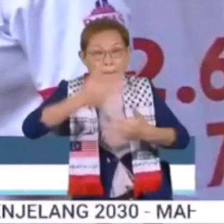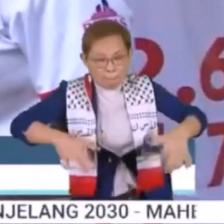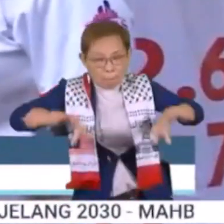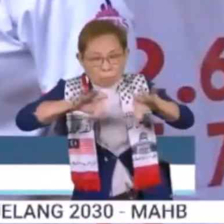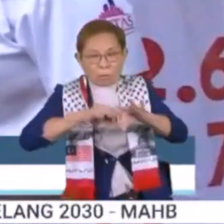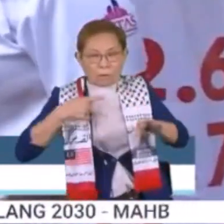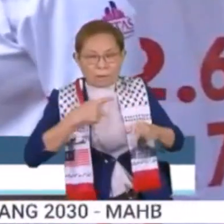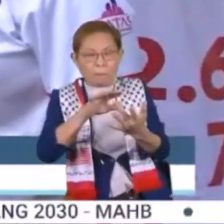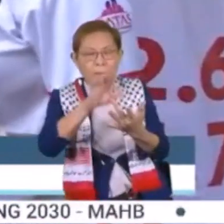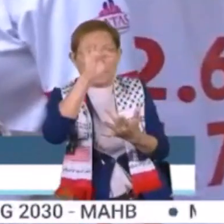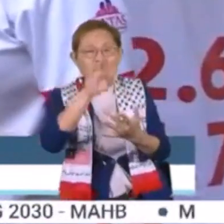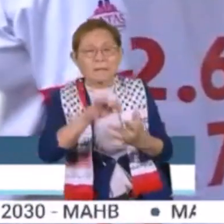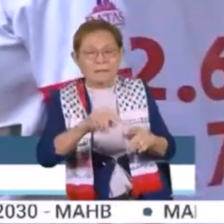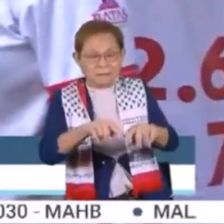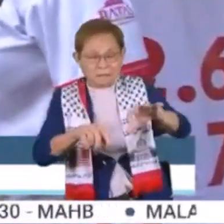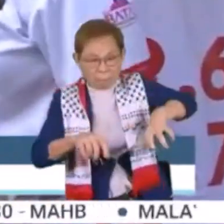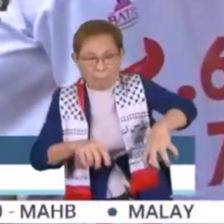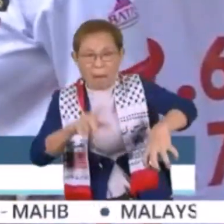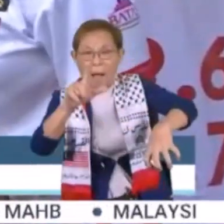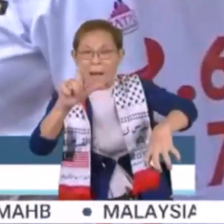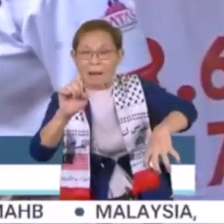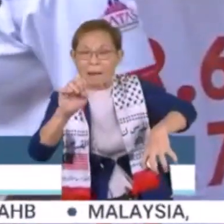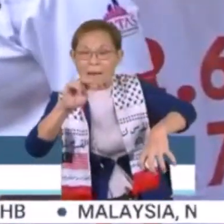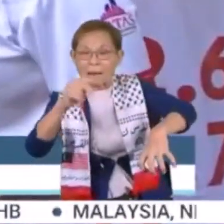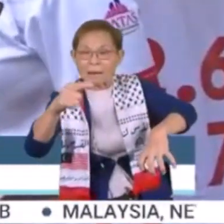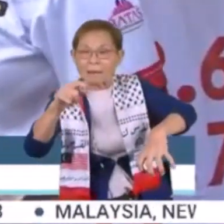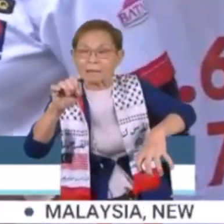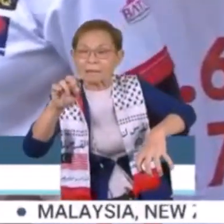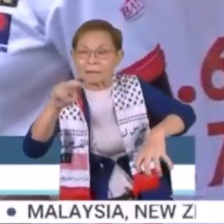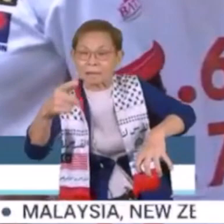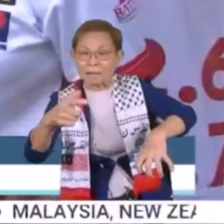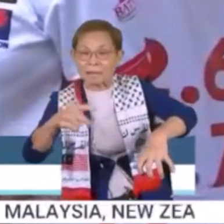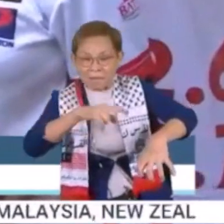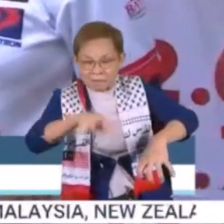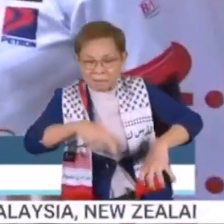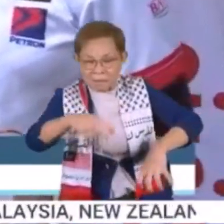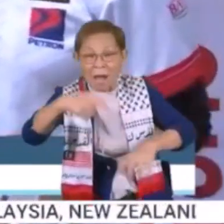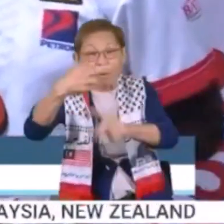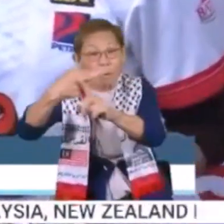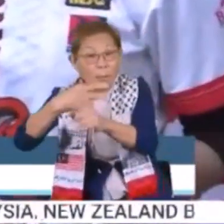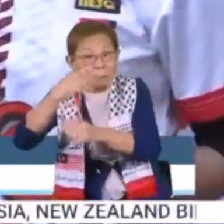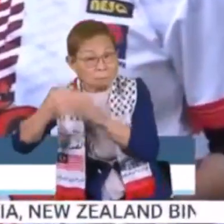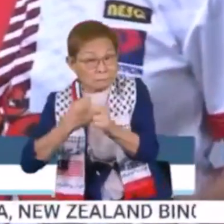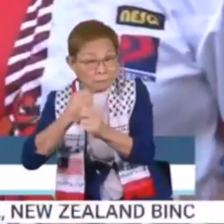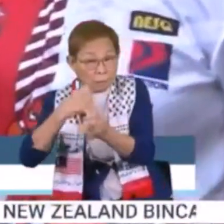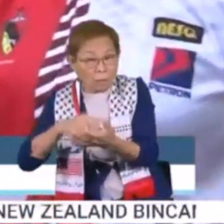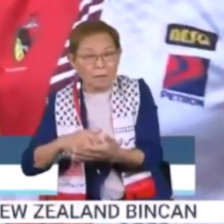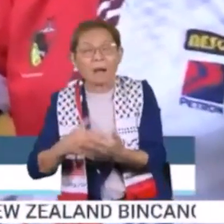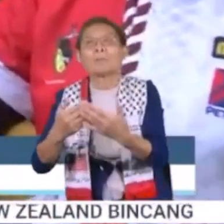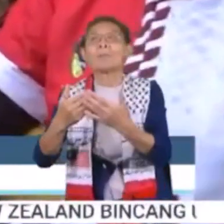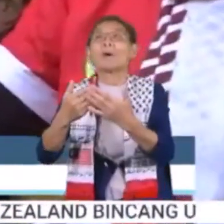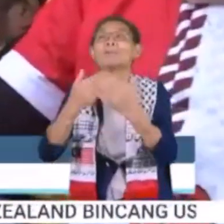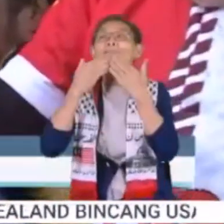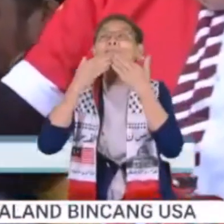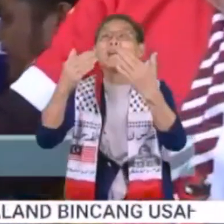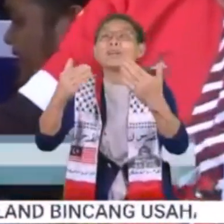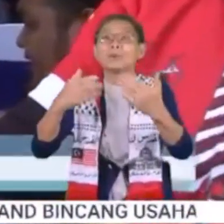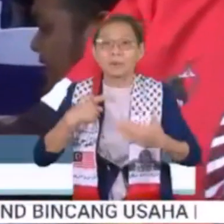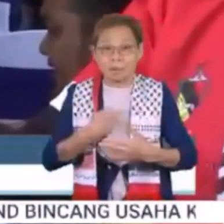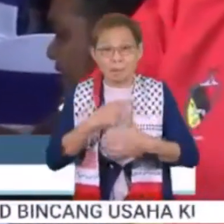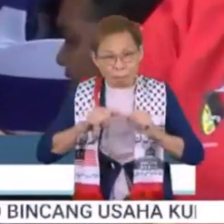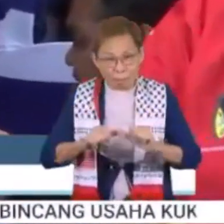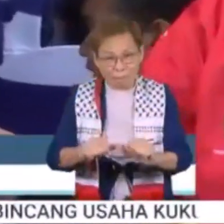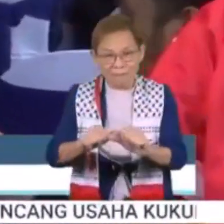kita memilih kawasan Lengging sebagai destinasi Jelajah Ramadan tahun ini. Alhamdulillah, bersyukur kita kerana kali ini kita masih